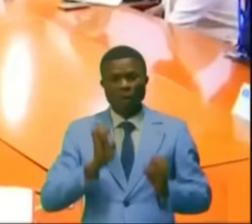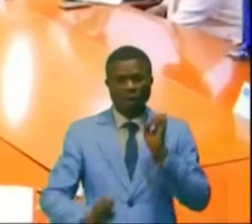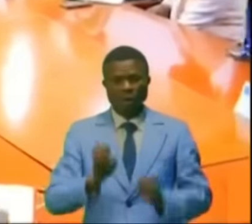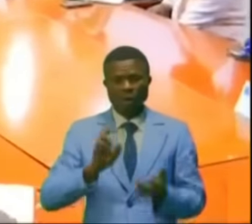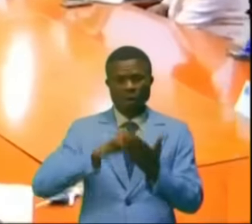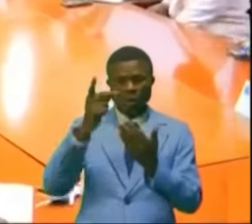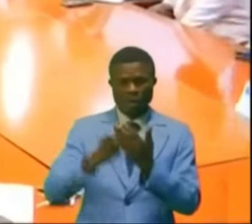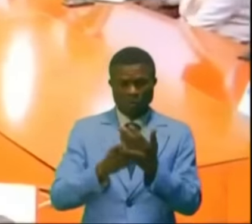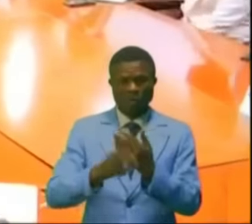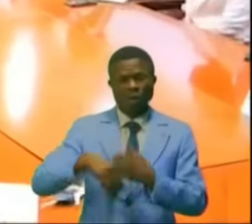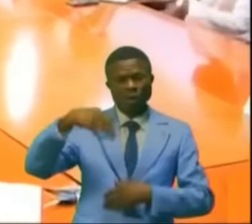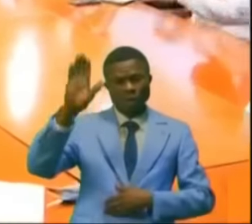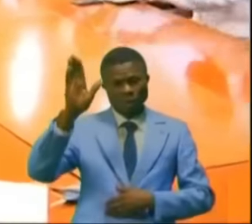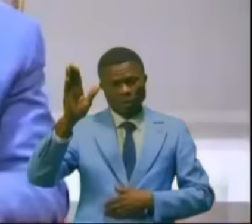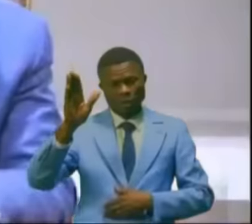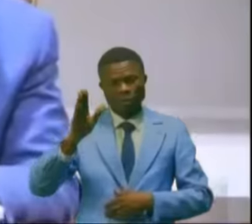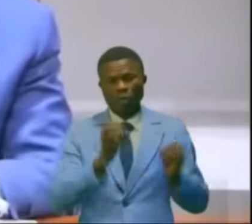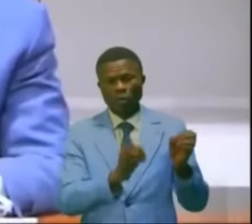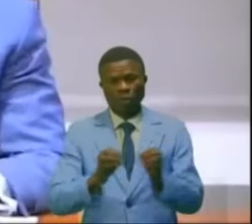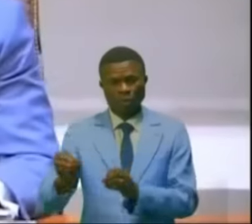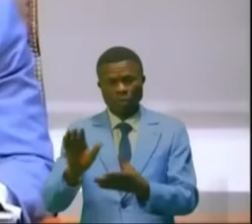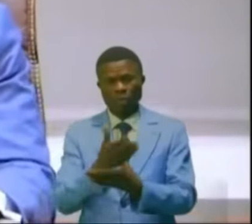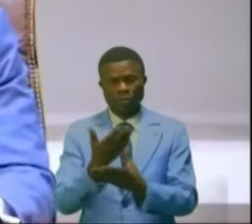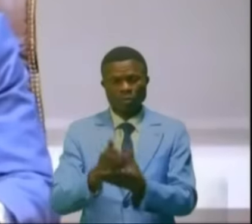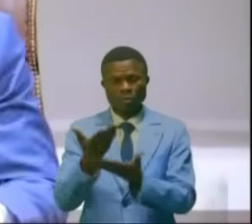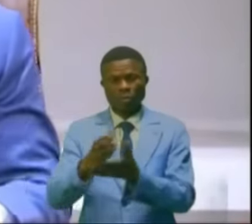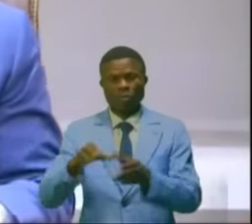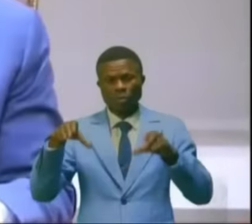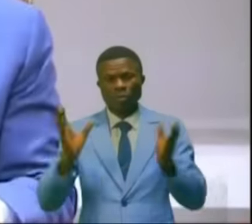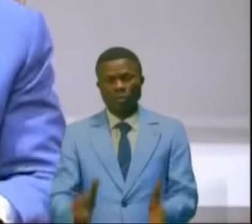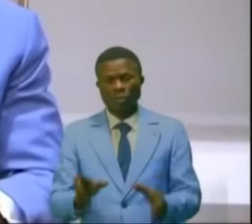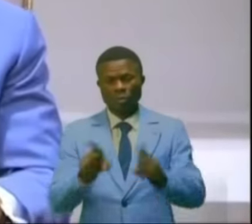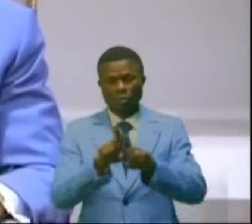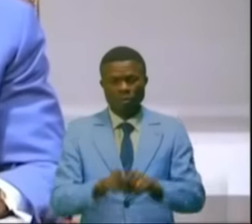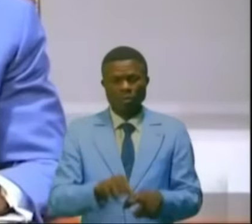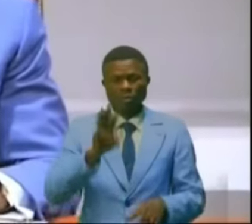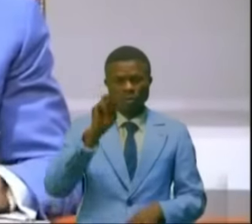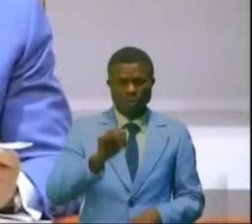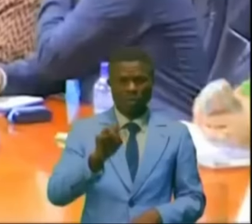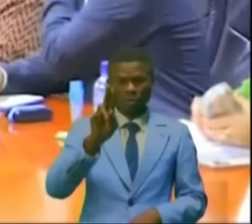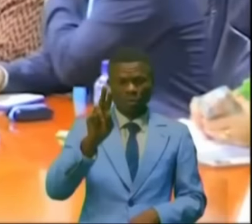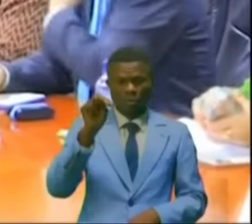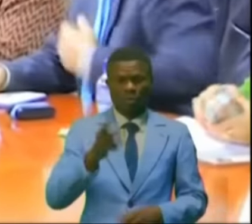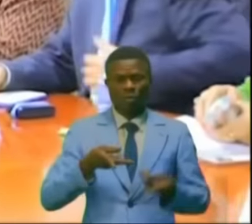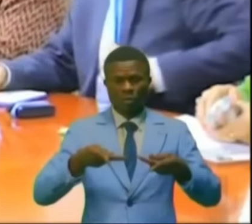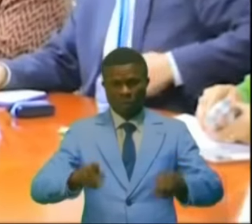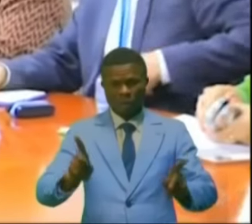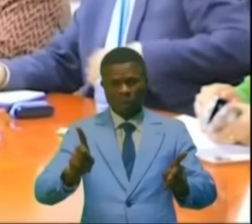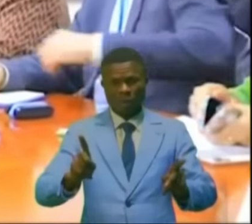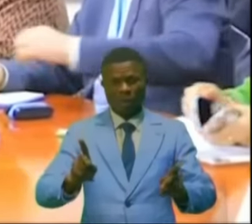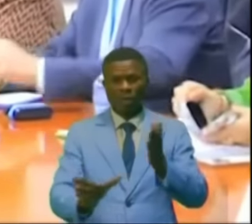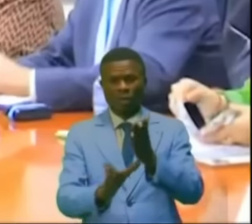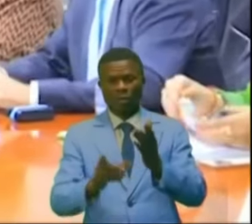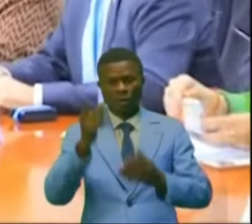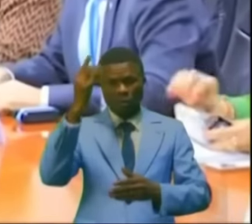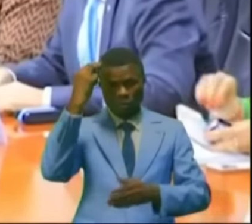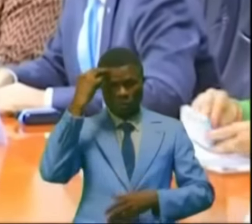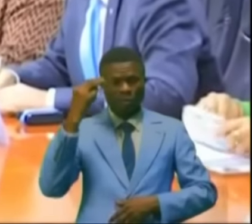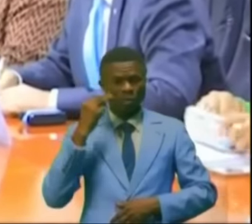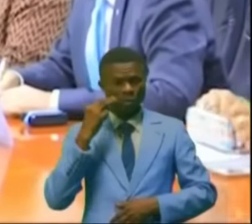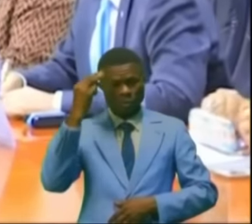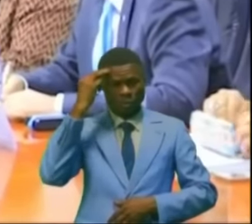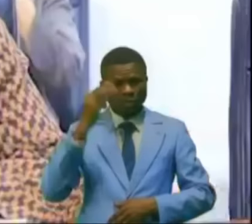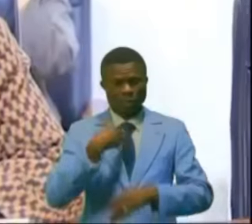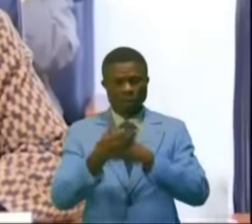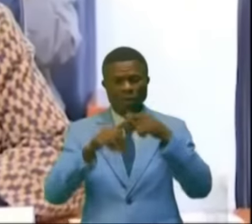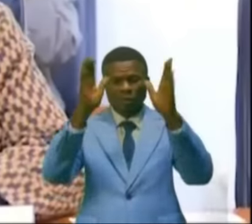plans de désengagement a eu lieu entre la partie congolaise et la MONUSCO sous la direction du vice-premier ministre, ministre